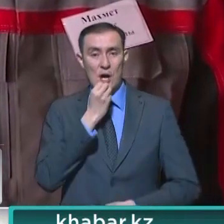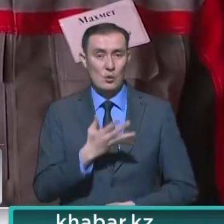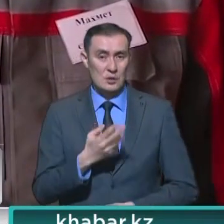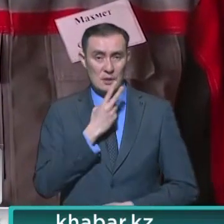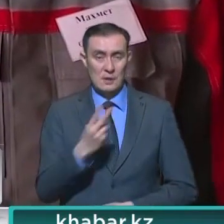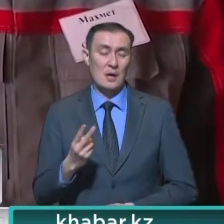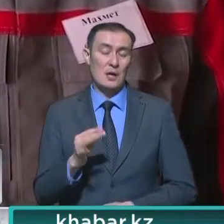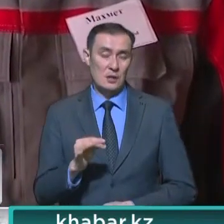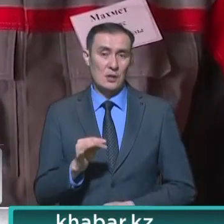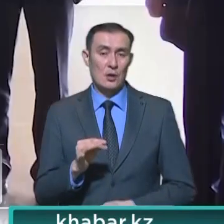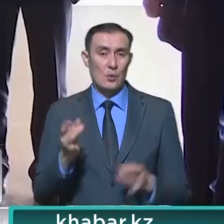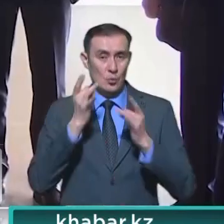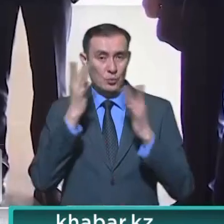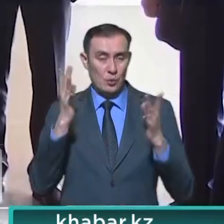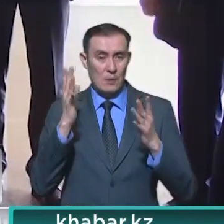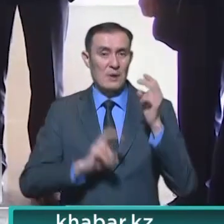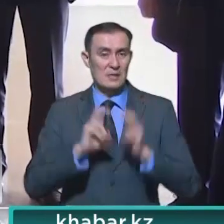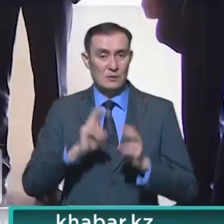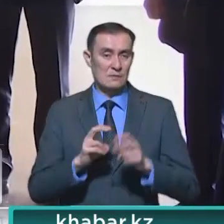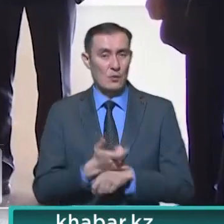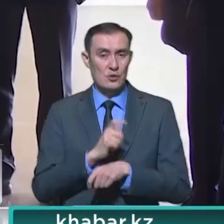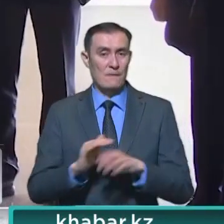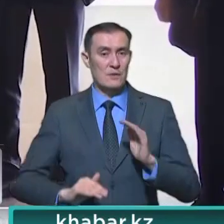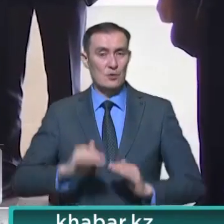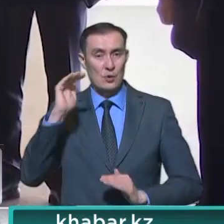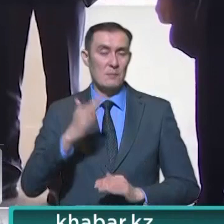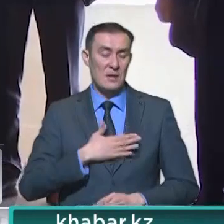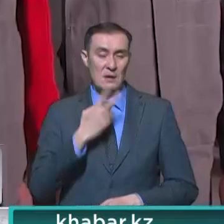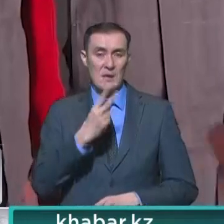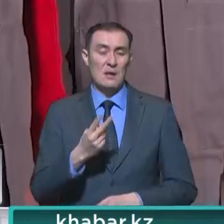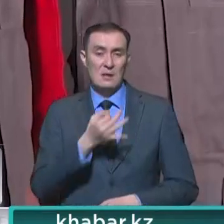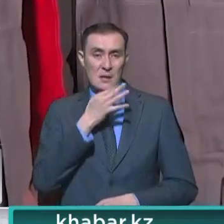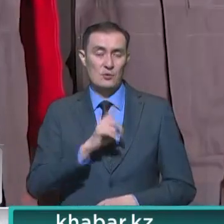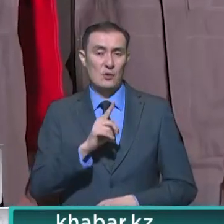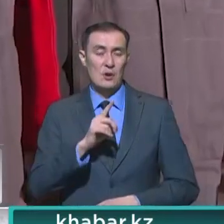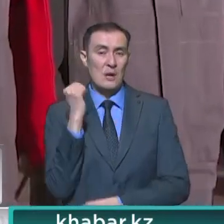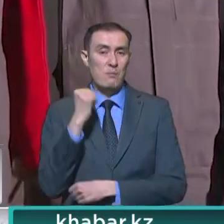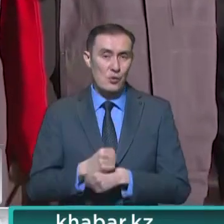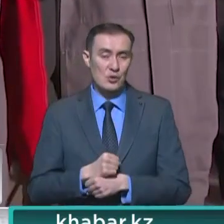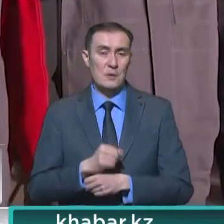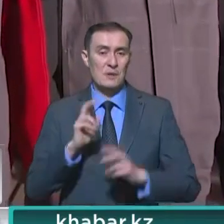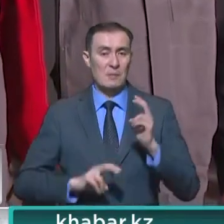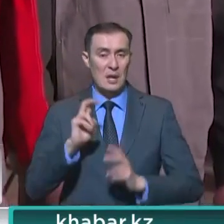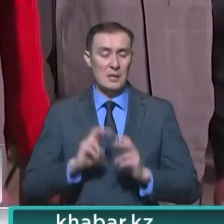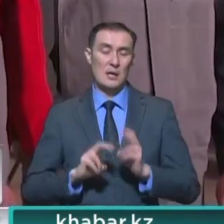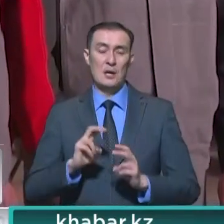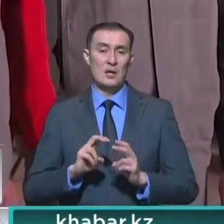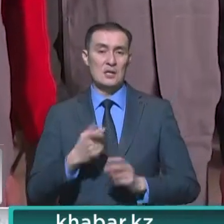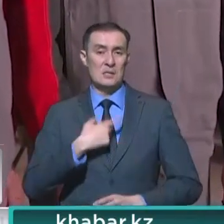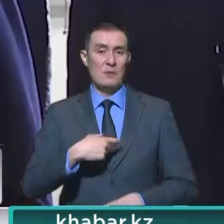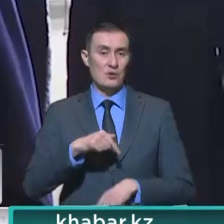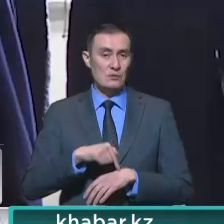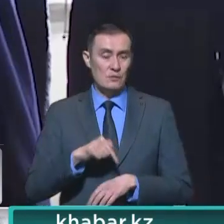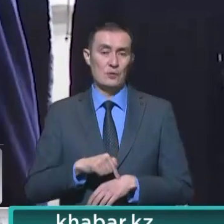я уже сказал. Культура производства высокая. Меня радует, что здесь сотрудники, работники предприятия чувствуют